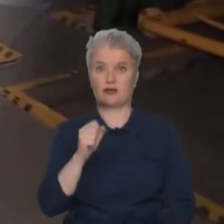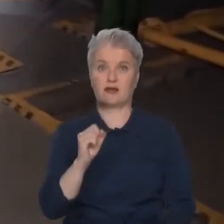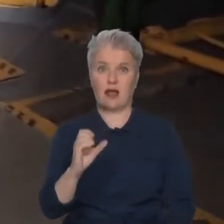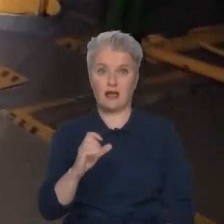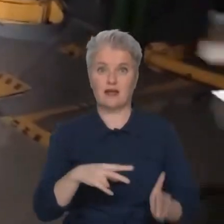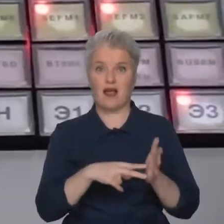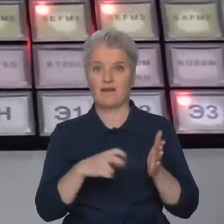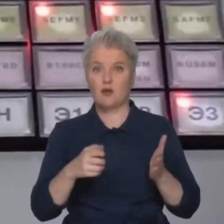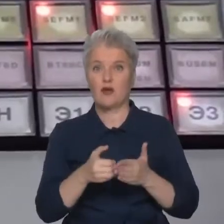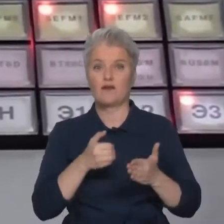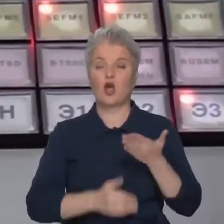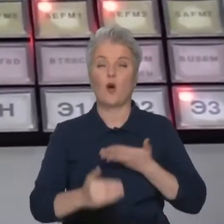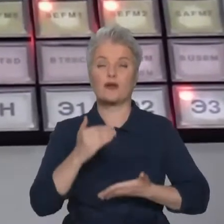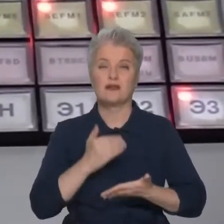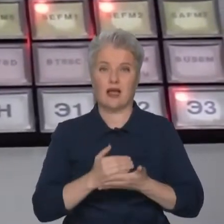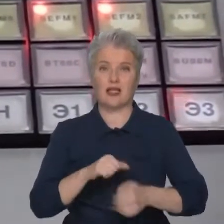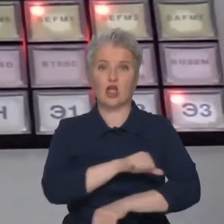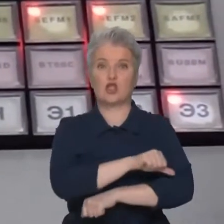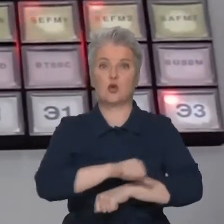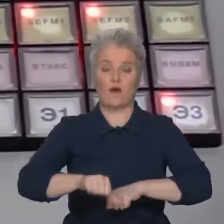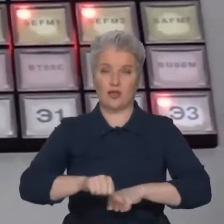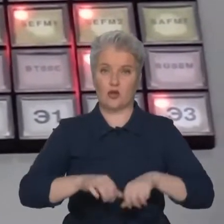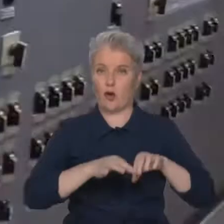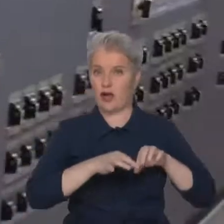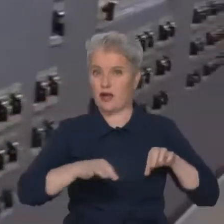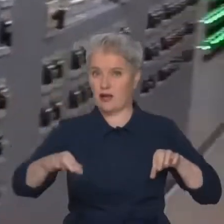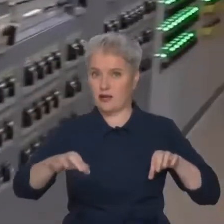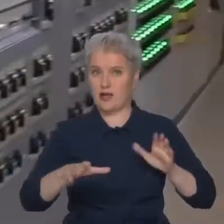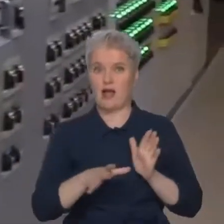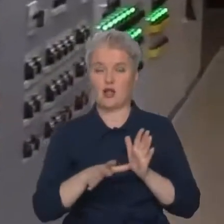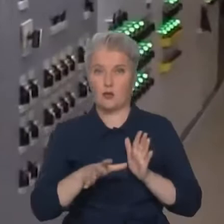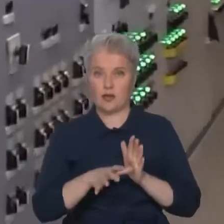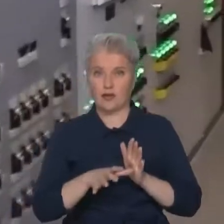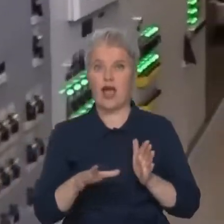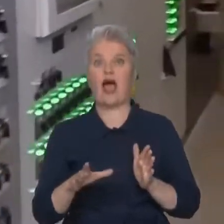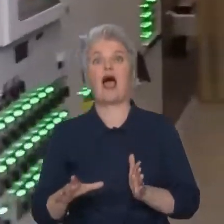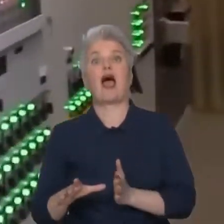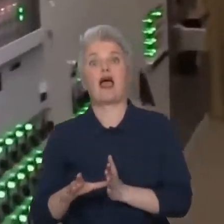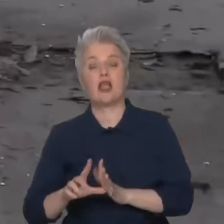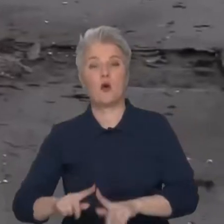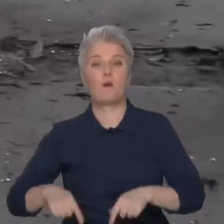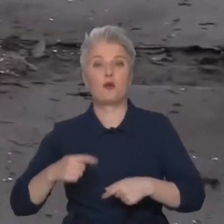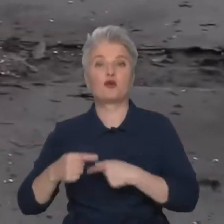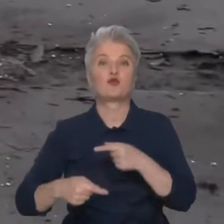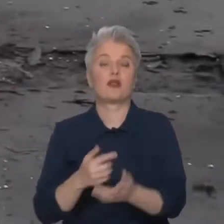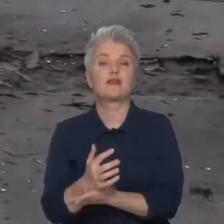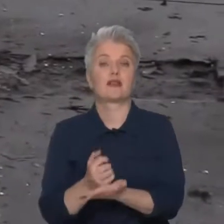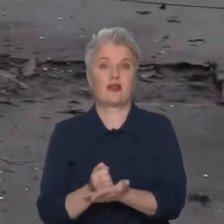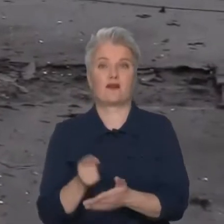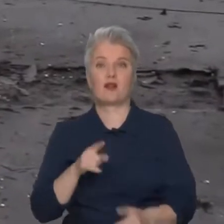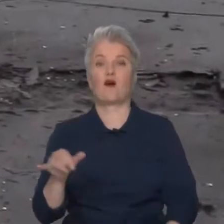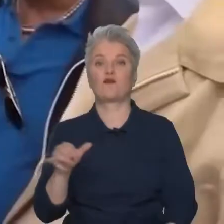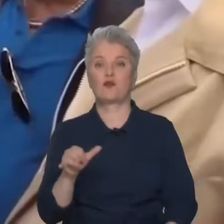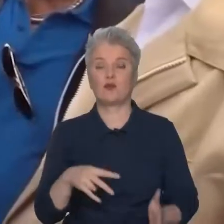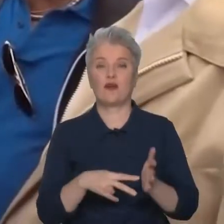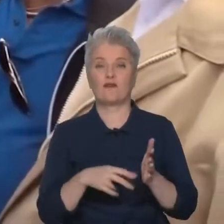від останньої зовнішньої лінії електропередач, тож електроенергія подається через резервну. Також у суботу через обмеження мережі відключили